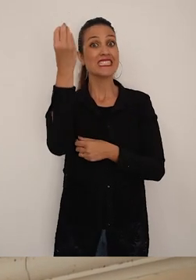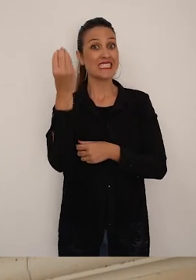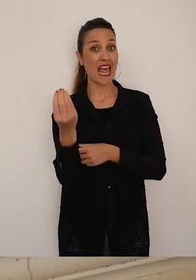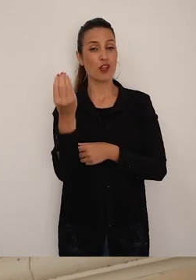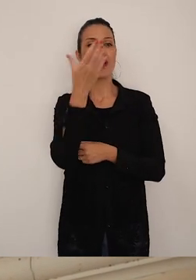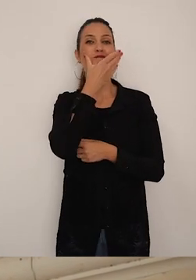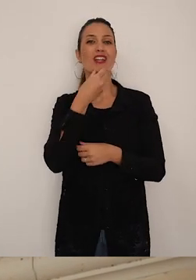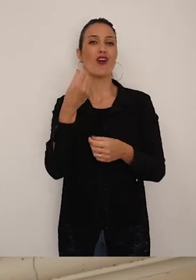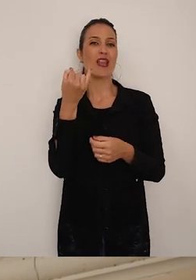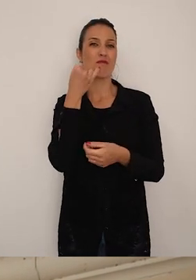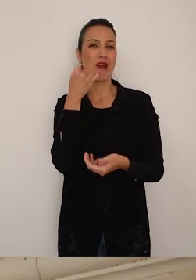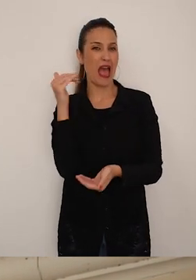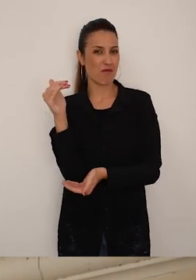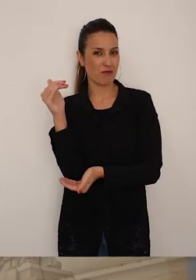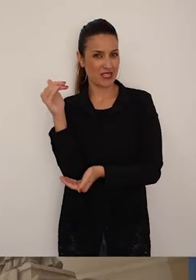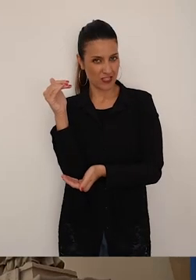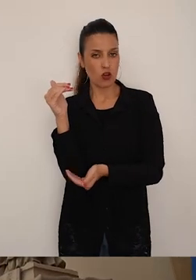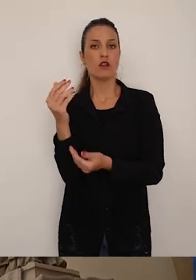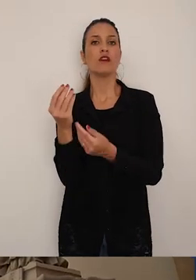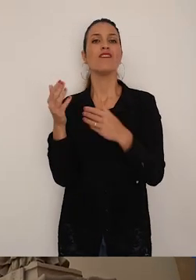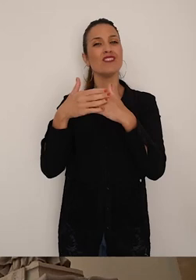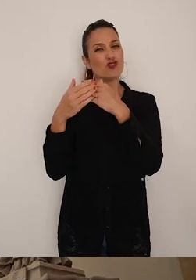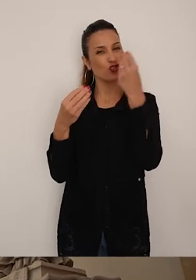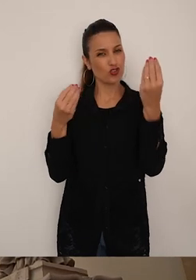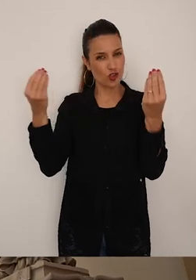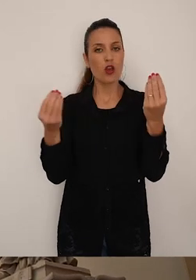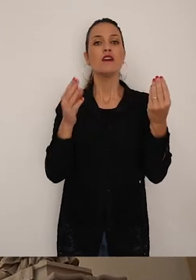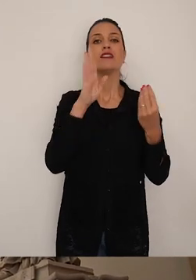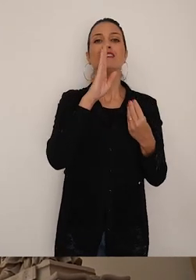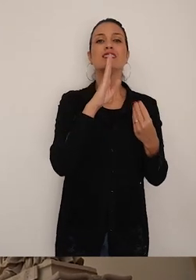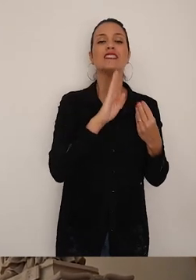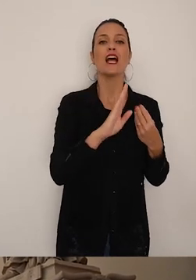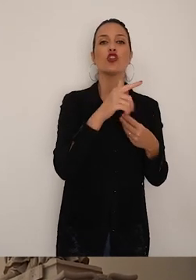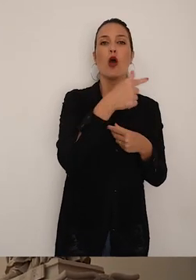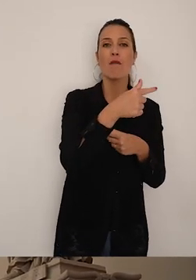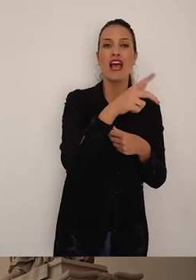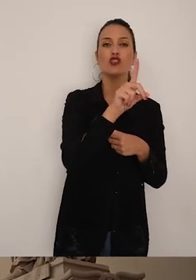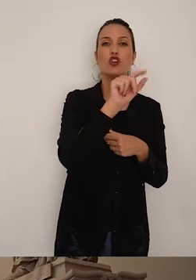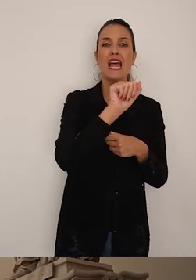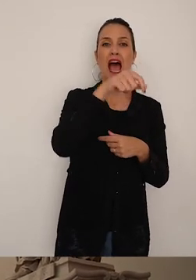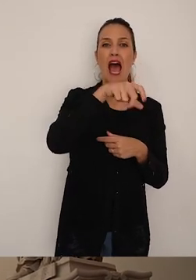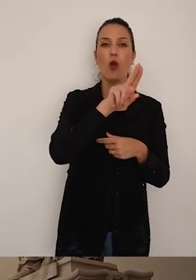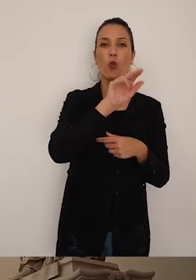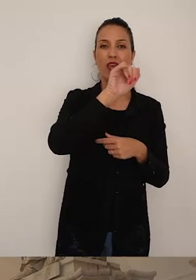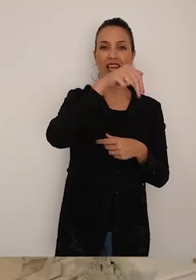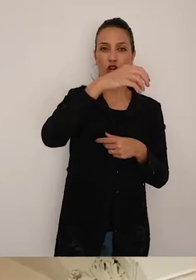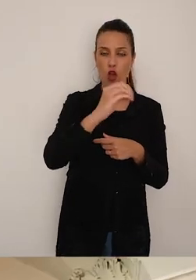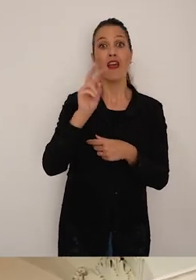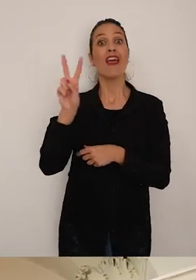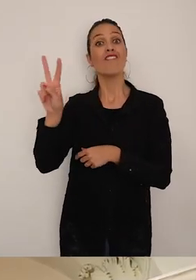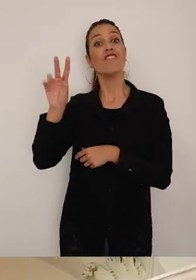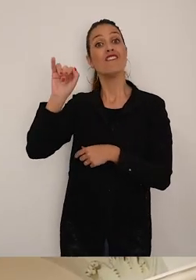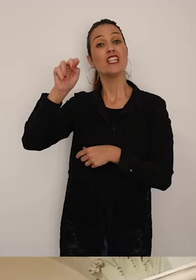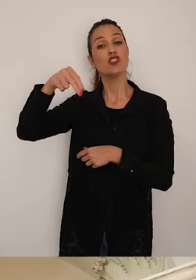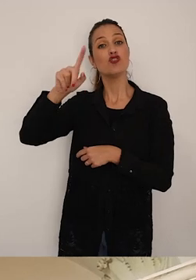La statua della Madonna col Bambino è affiancata da quelle dei santi Tommaso d'Aquino e Vincenzo Ferreri.